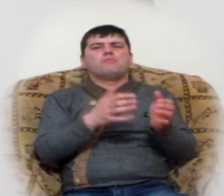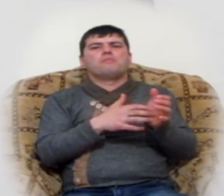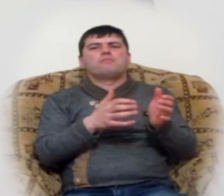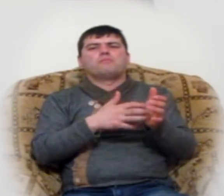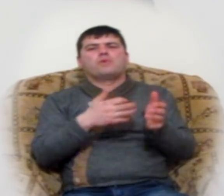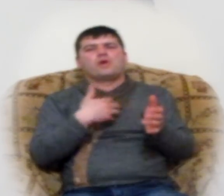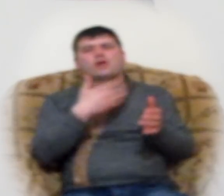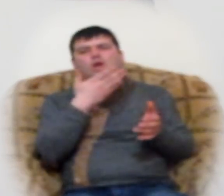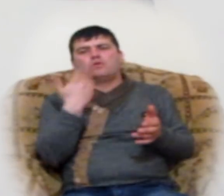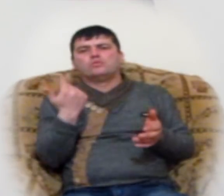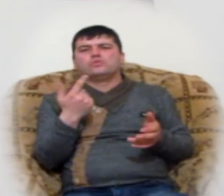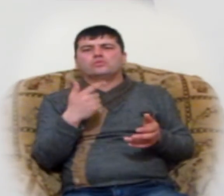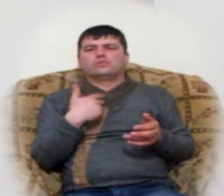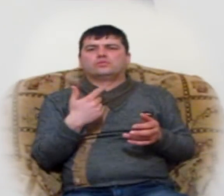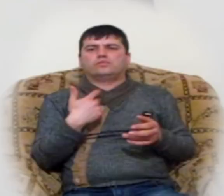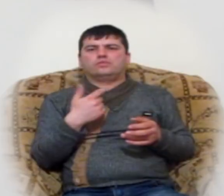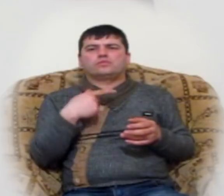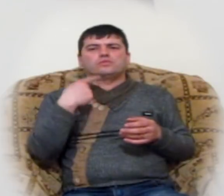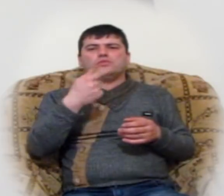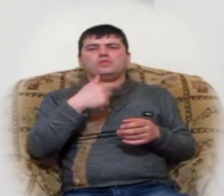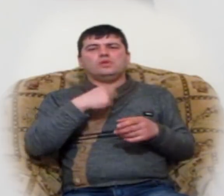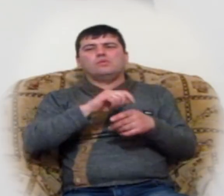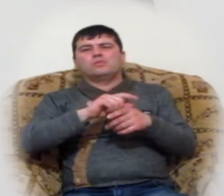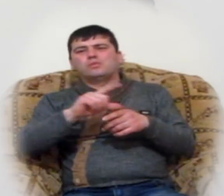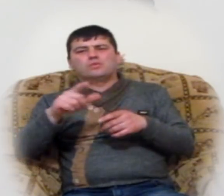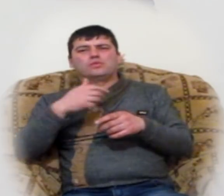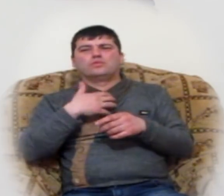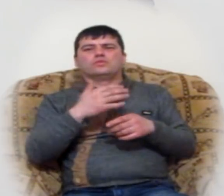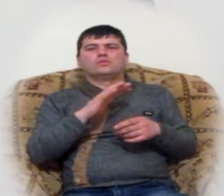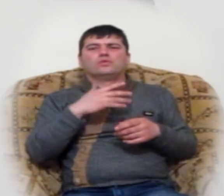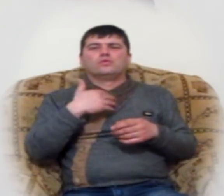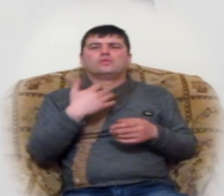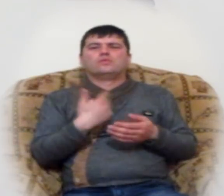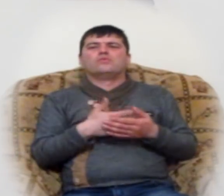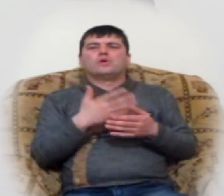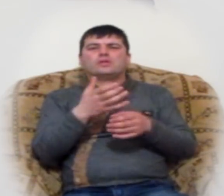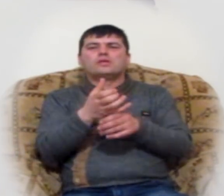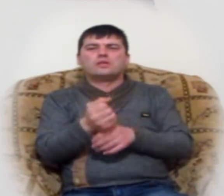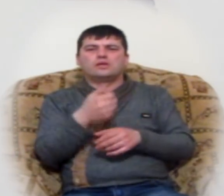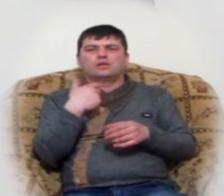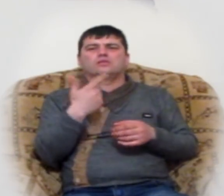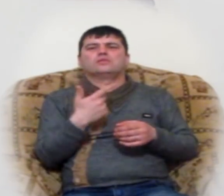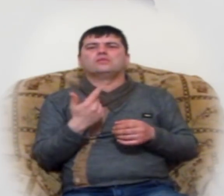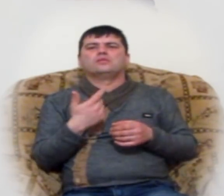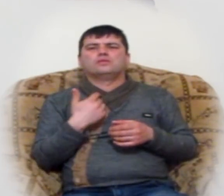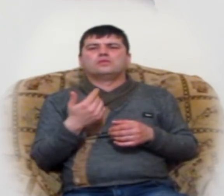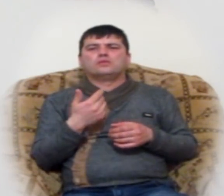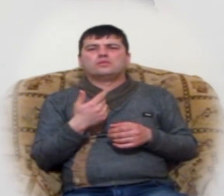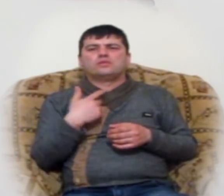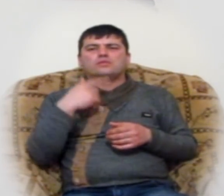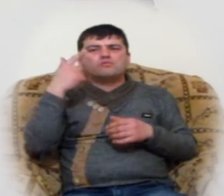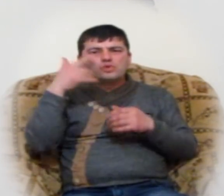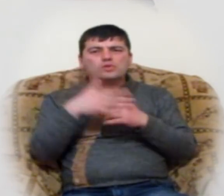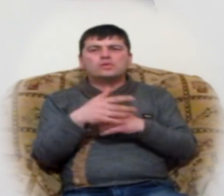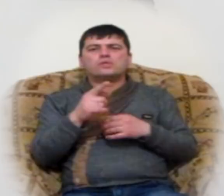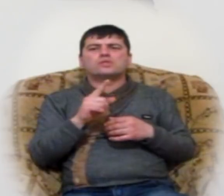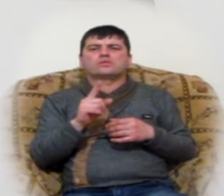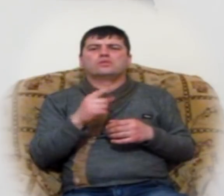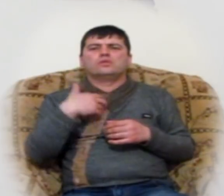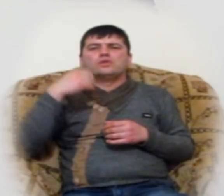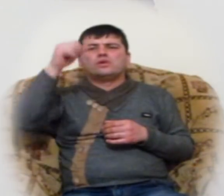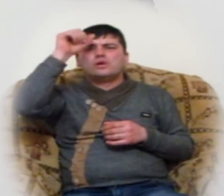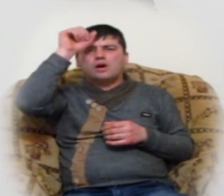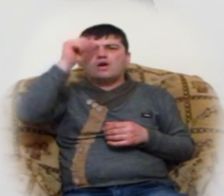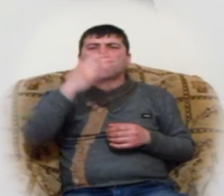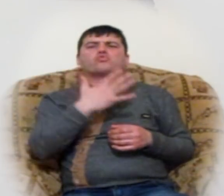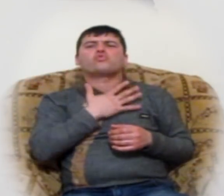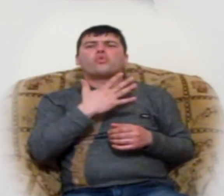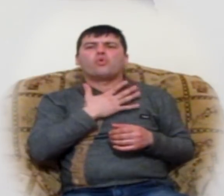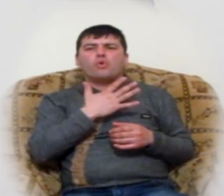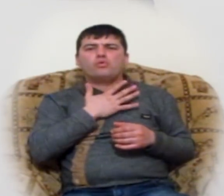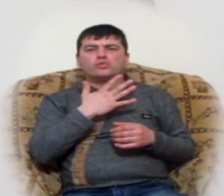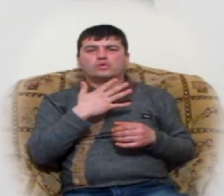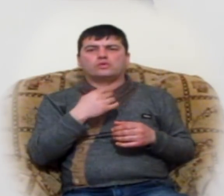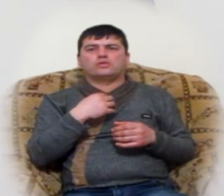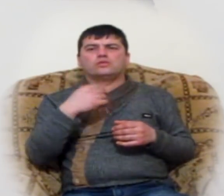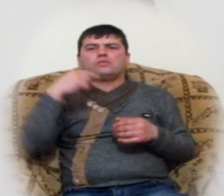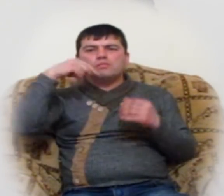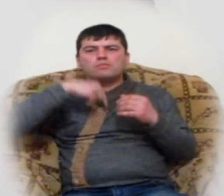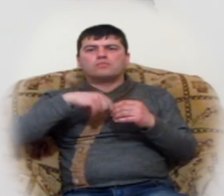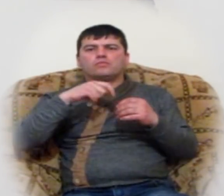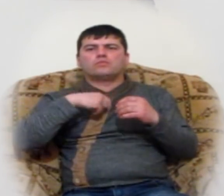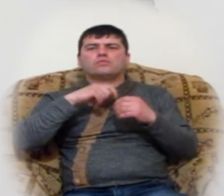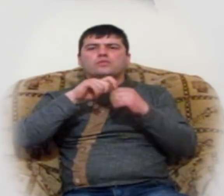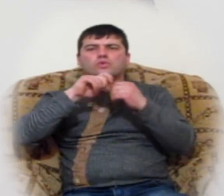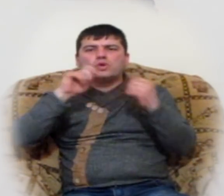ճ